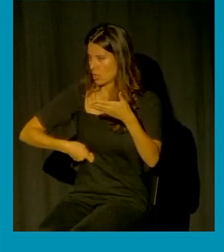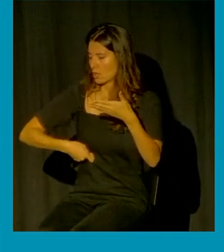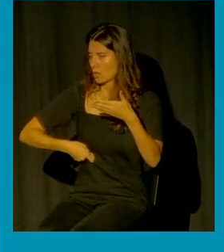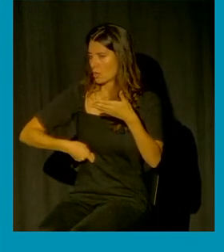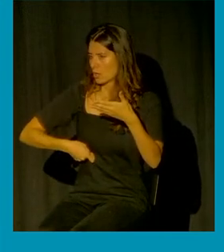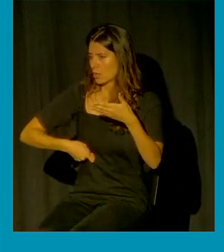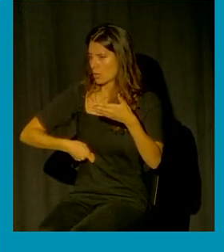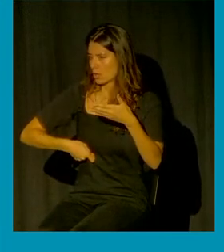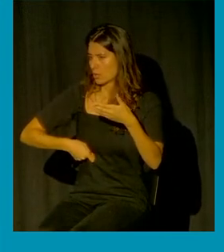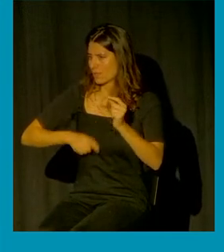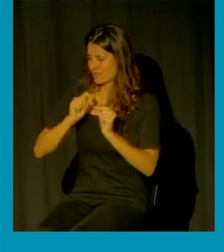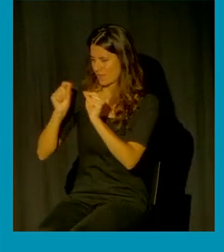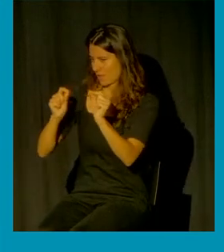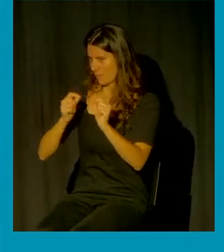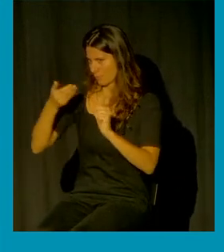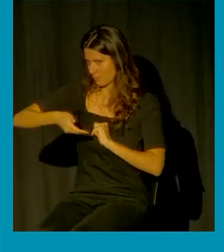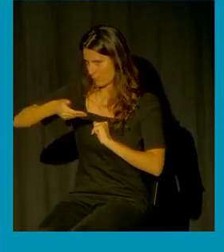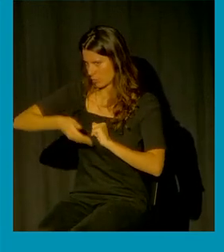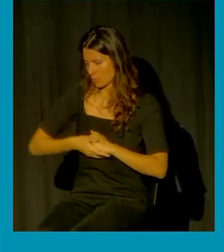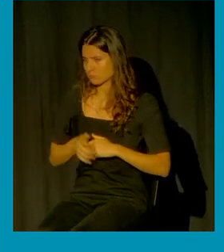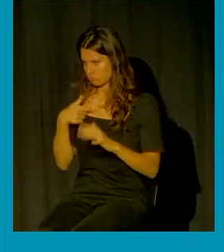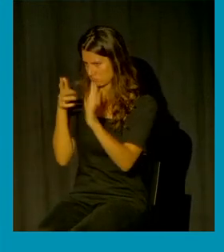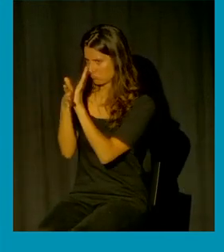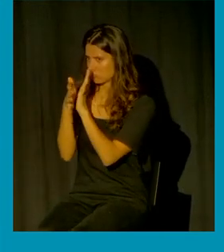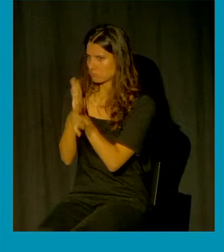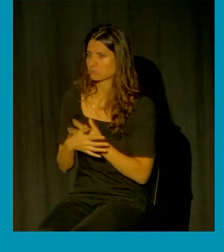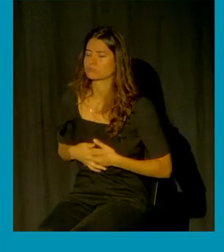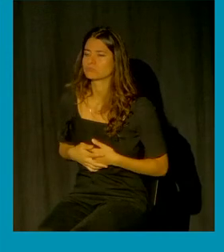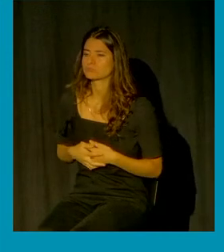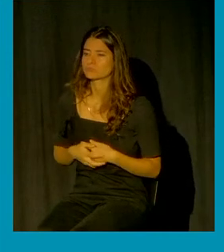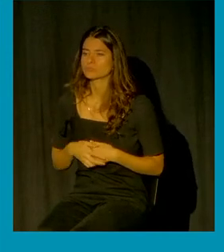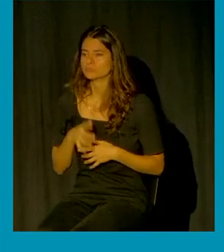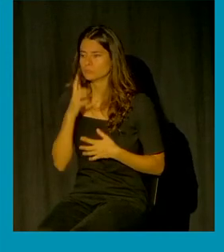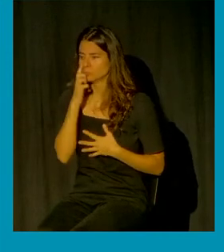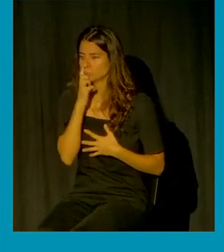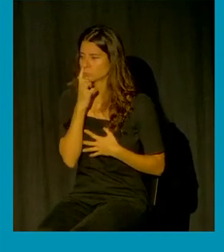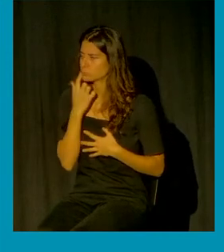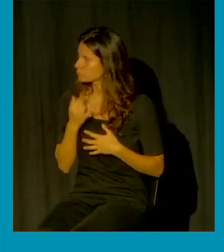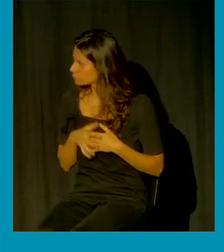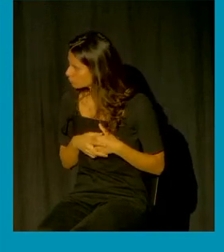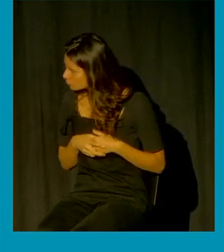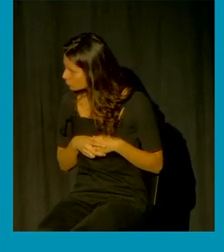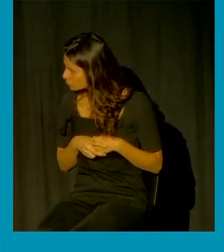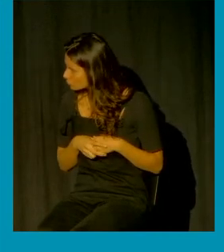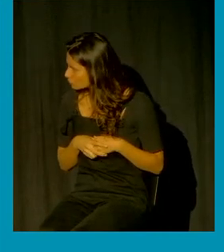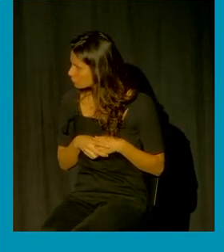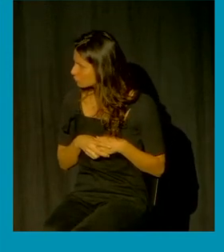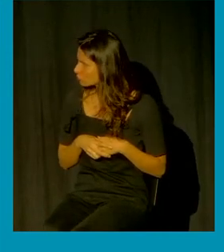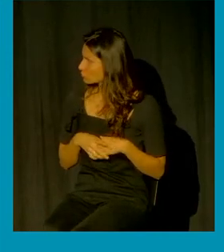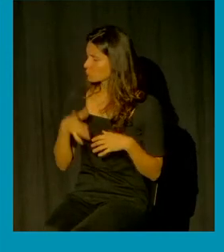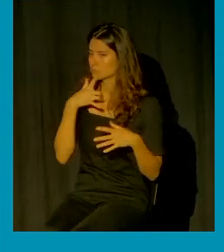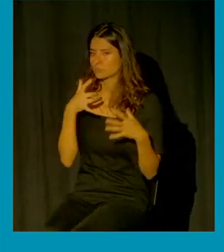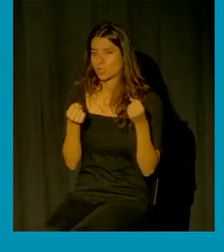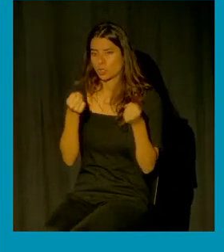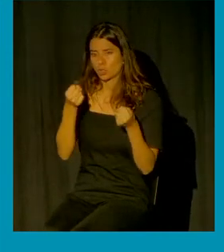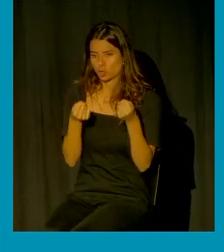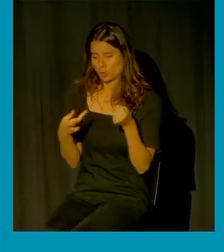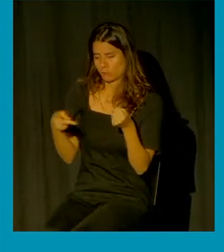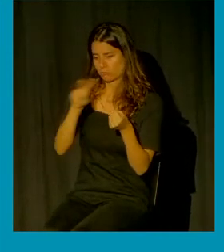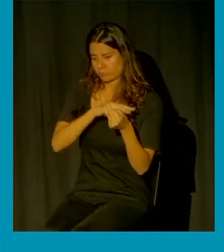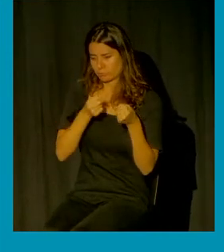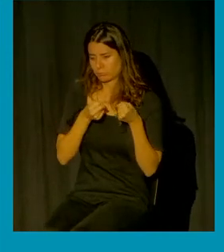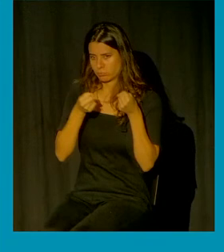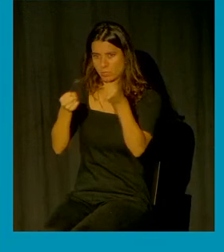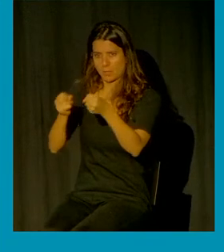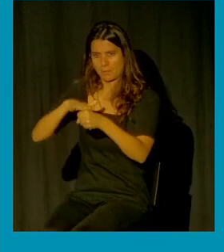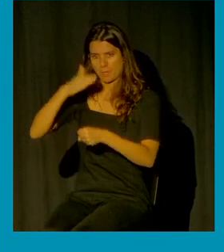'explico la xavala que va pujar el cotxe per ser traslladada al poble al costat que fruit de l'alcohol va perdre